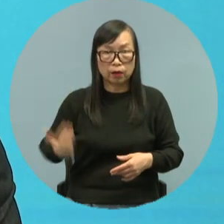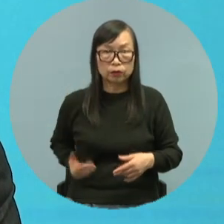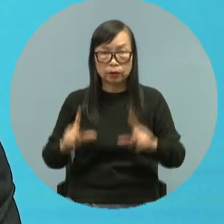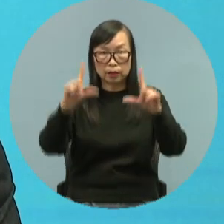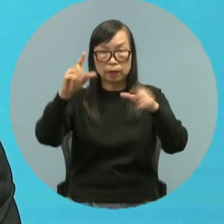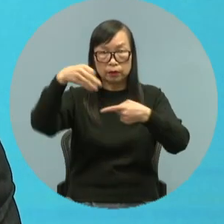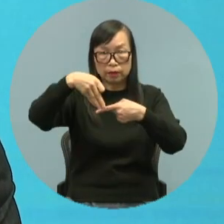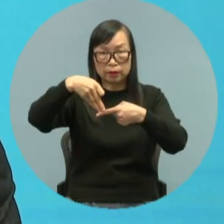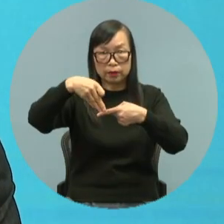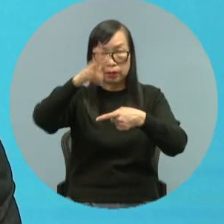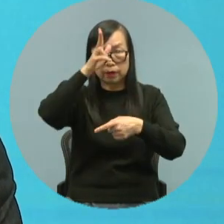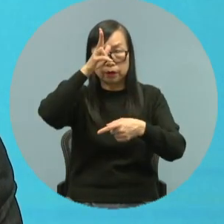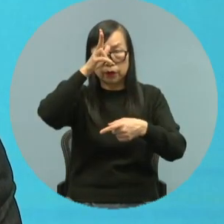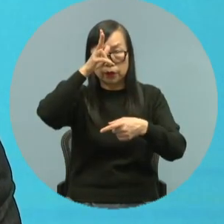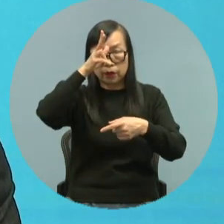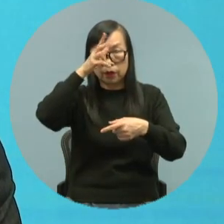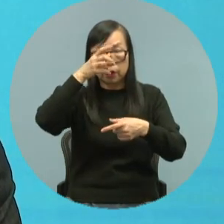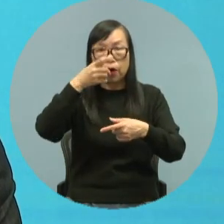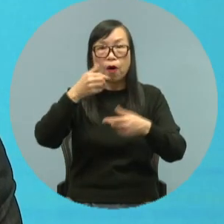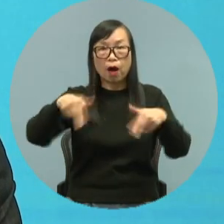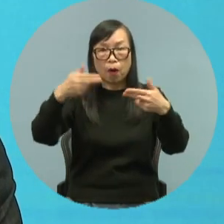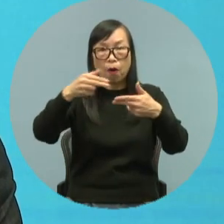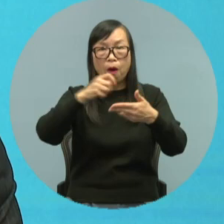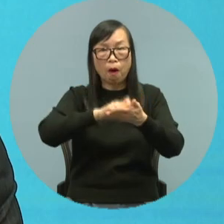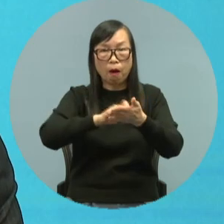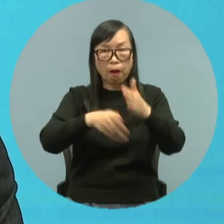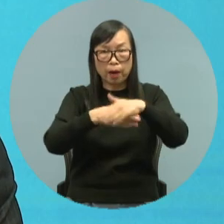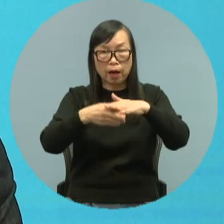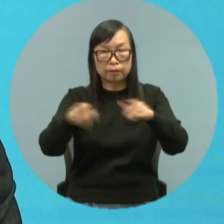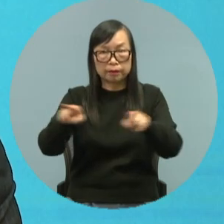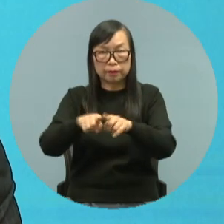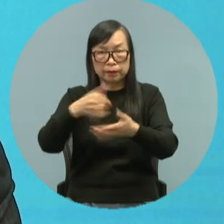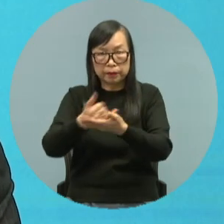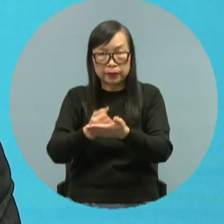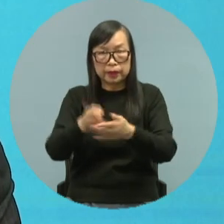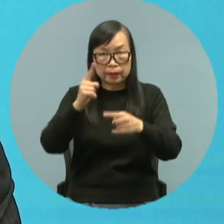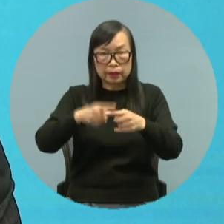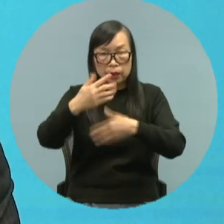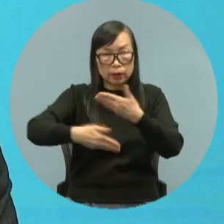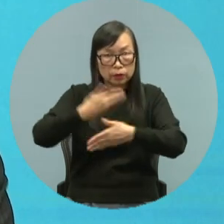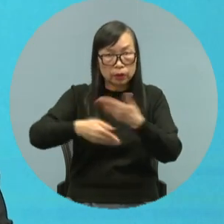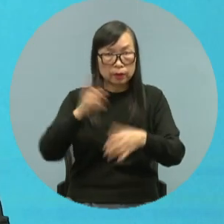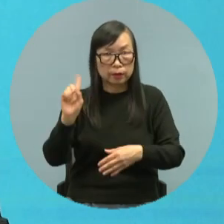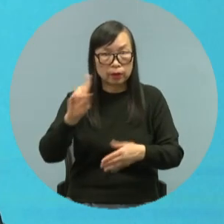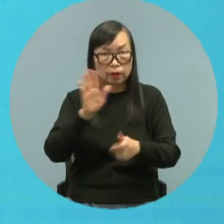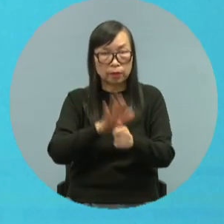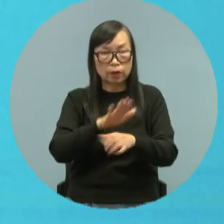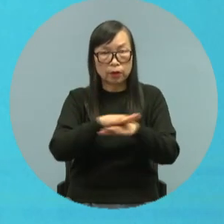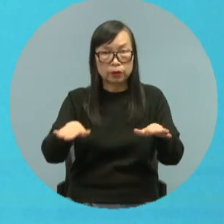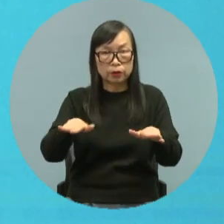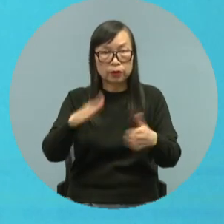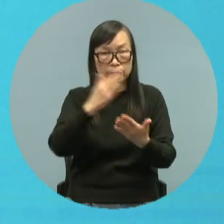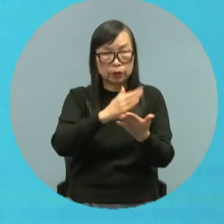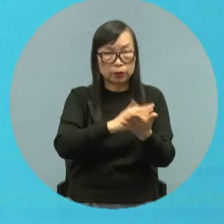市政府以及口岸辦去共同檢視實際的運作，確保安全、有